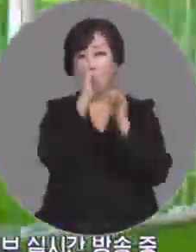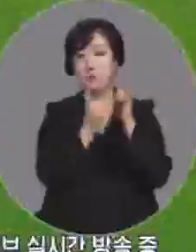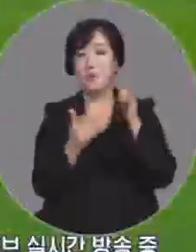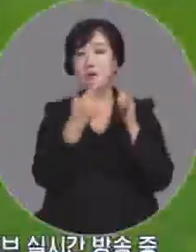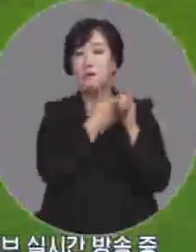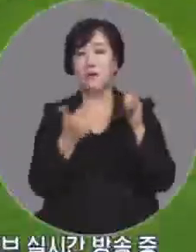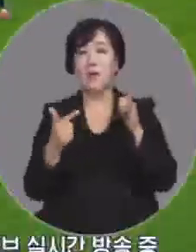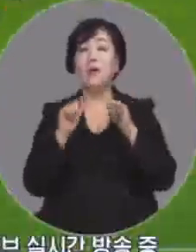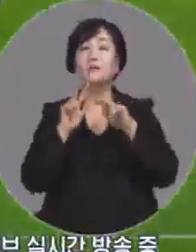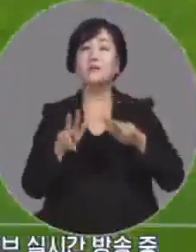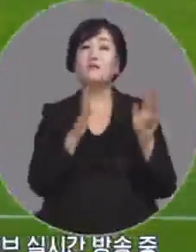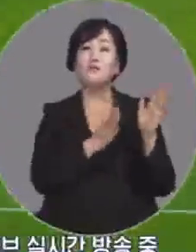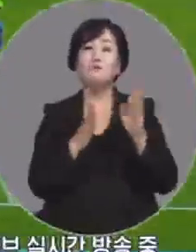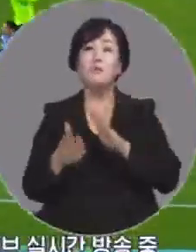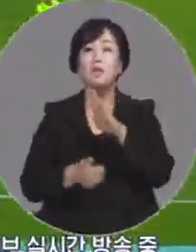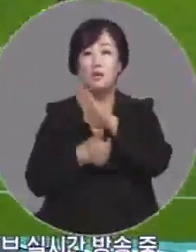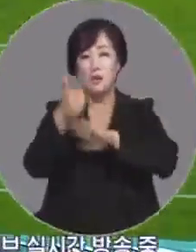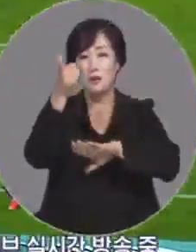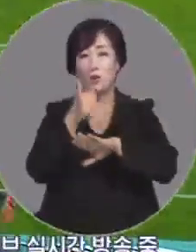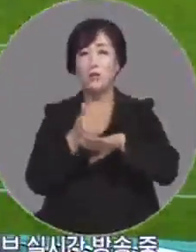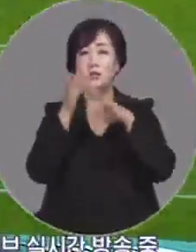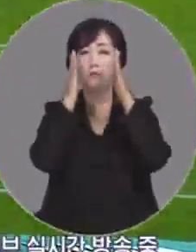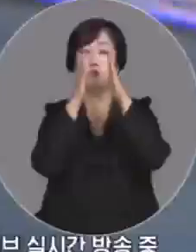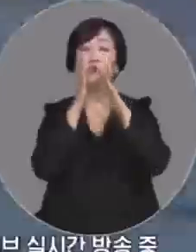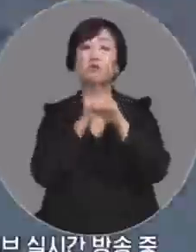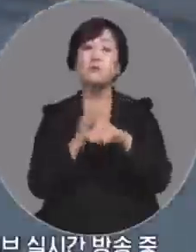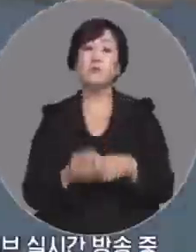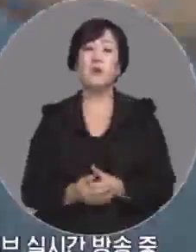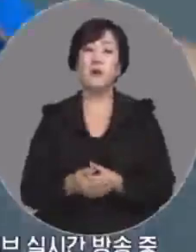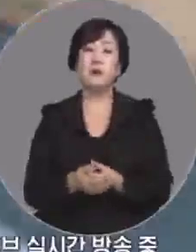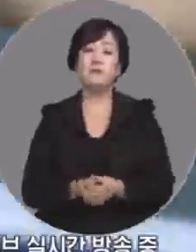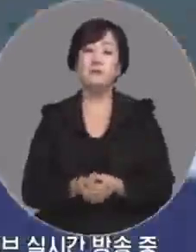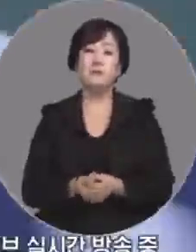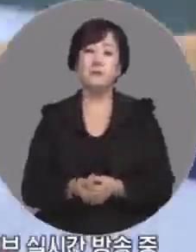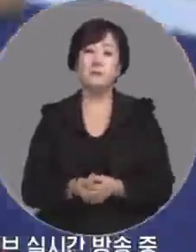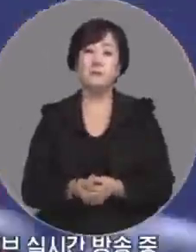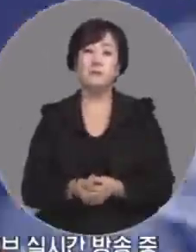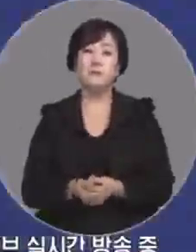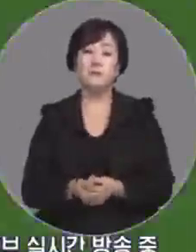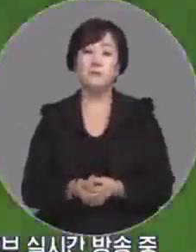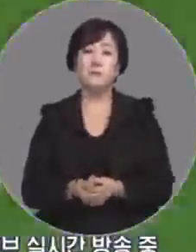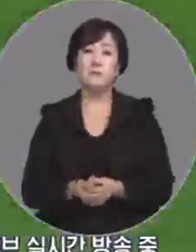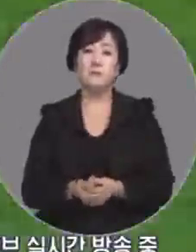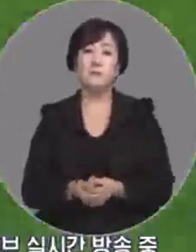도전이 어떤 결과로 이어질지 주목됩니다. UBC 뉴스 윤주웅입니다.